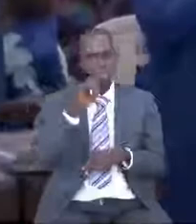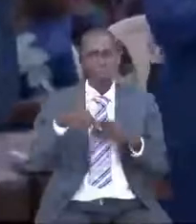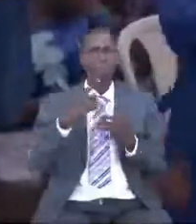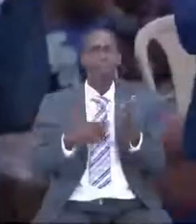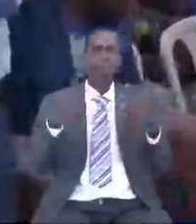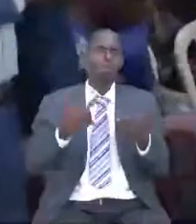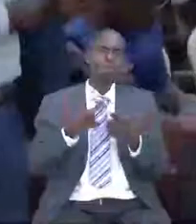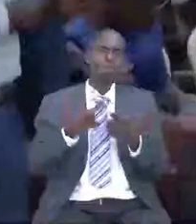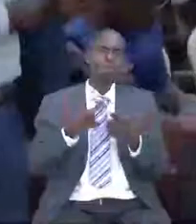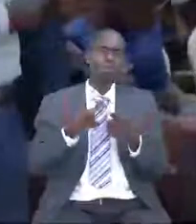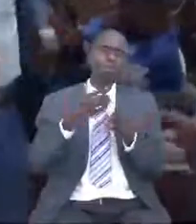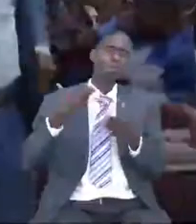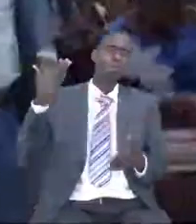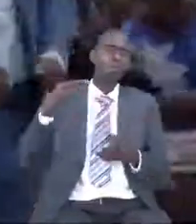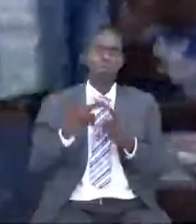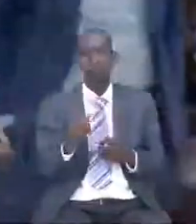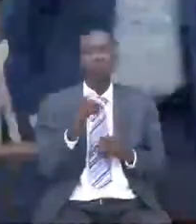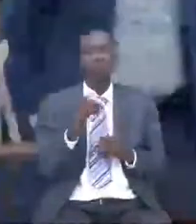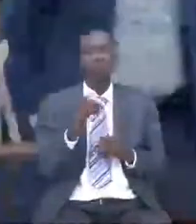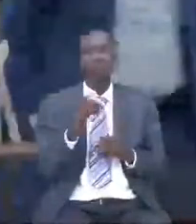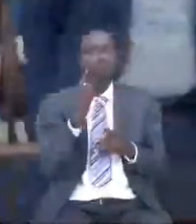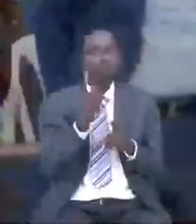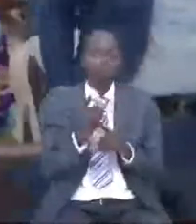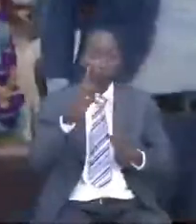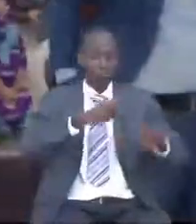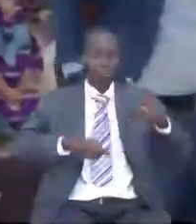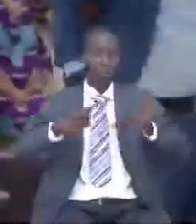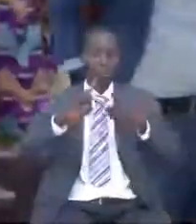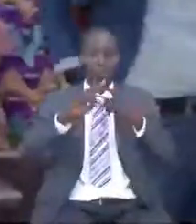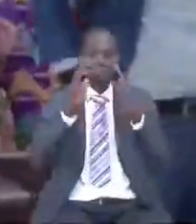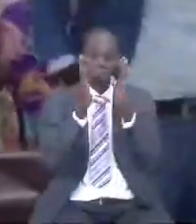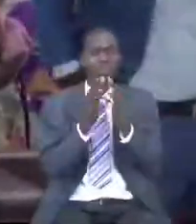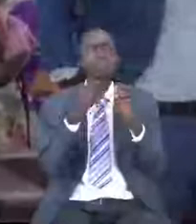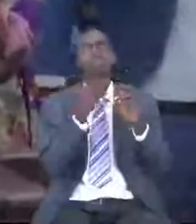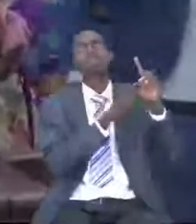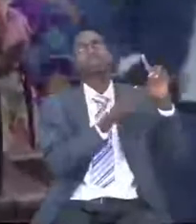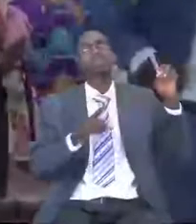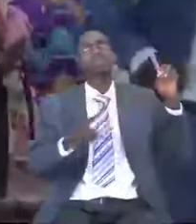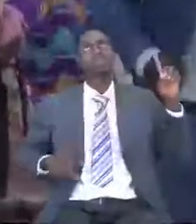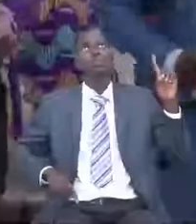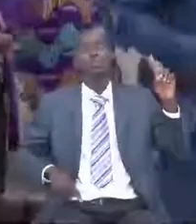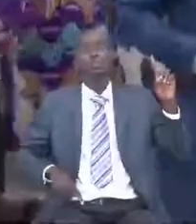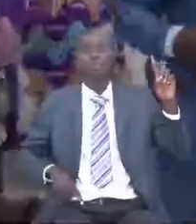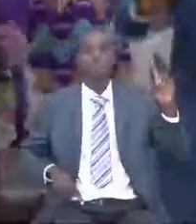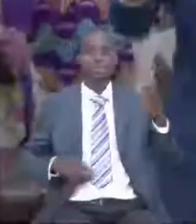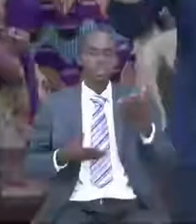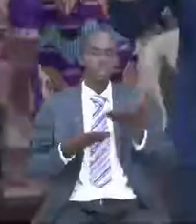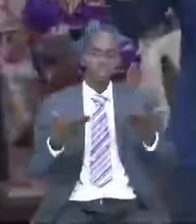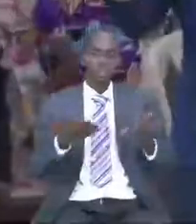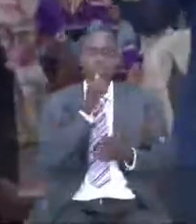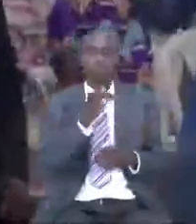ton âge, ne pense pas à ce que tu étais avant, ce que tu n'arrivais pas à faire avant. Ouvre ta bouche et parle au Seigneur pour dire,